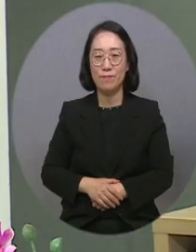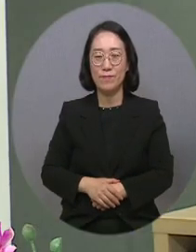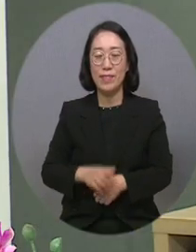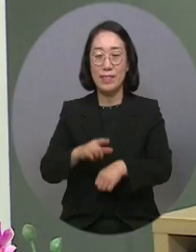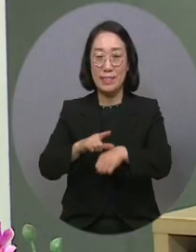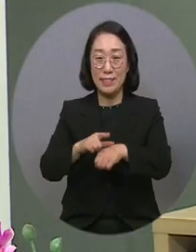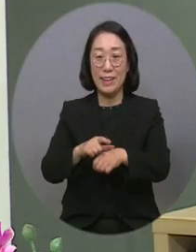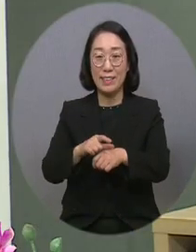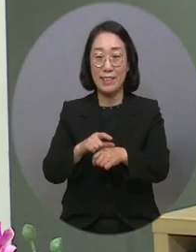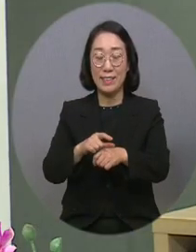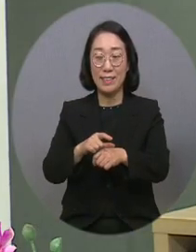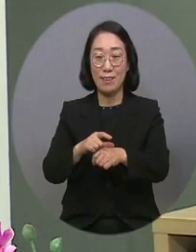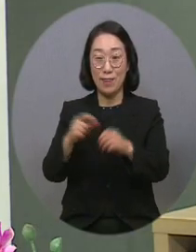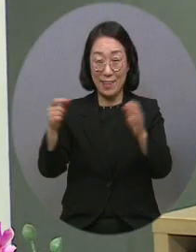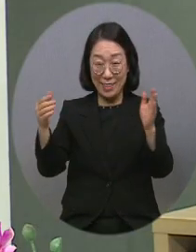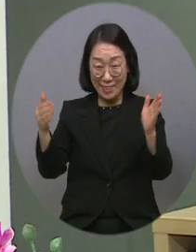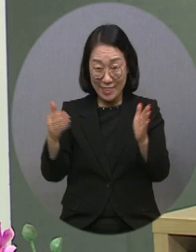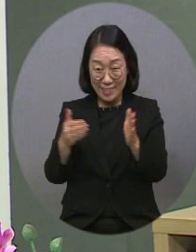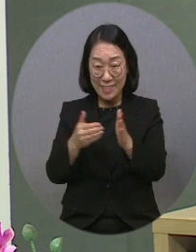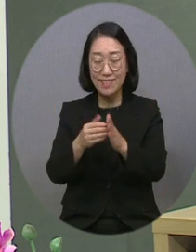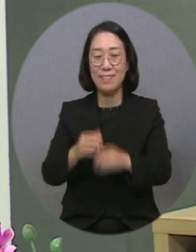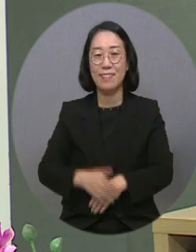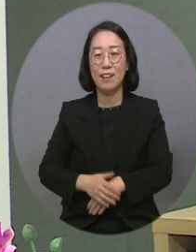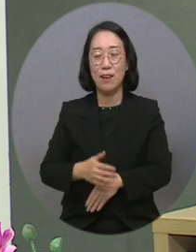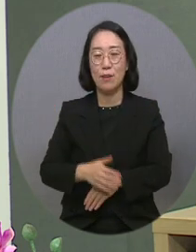시간이 다 된 것 같습니다. 끝으로